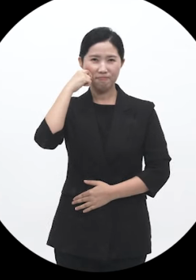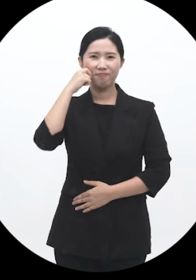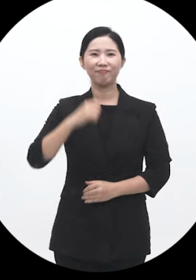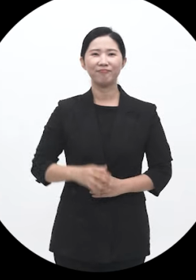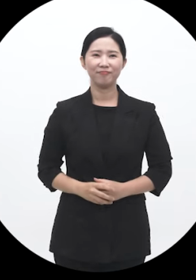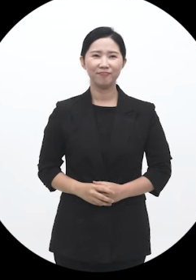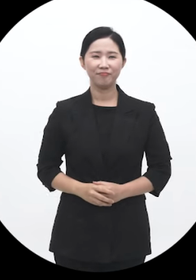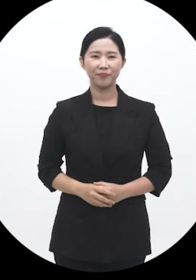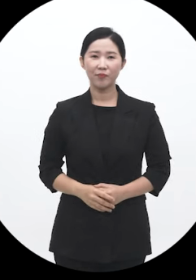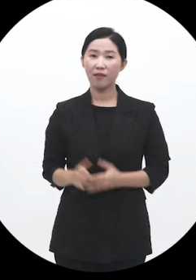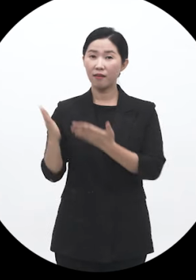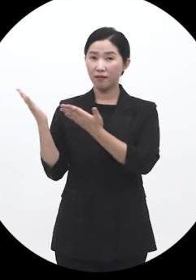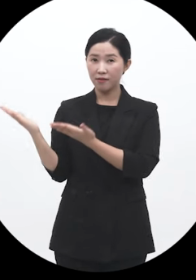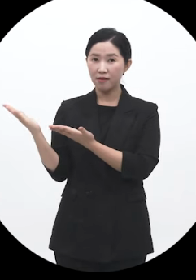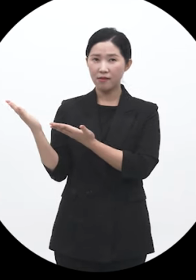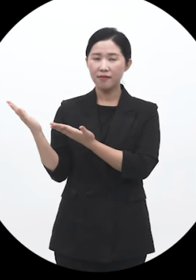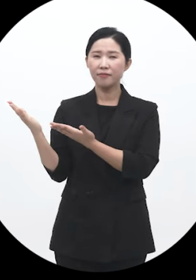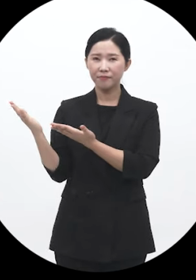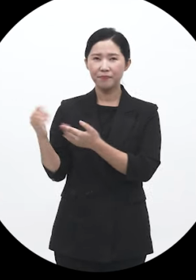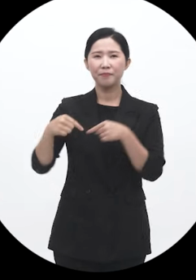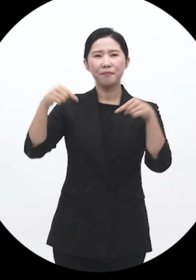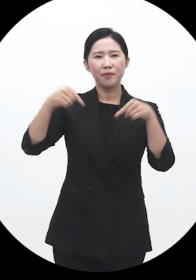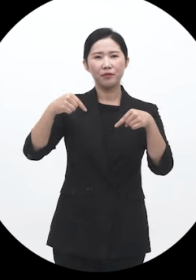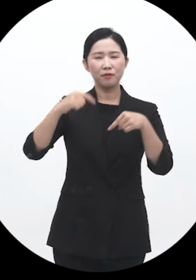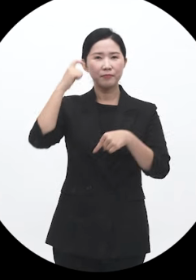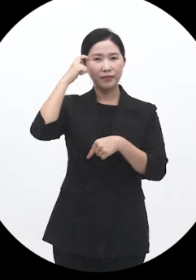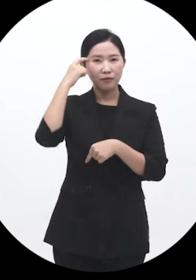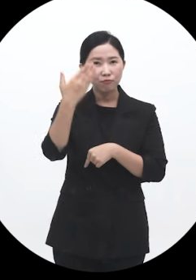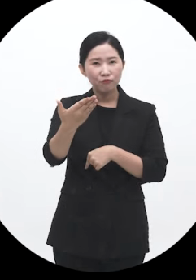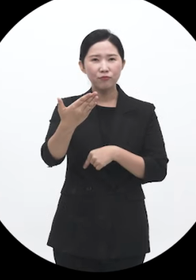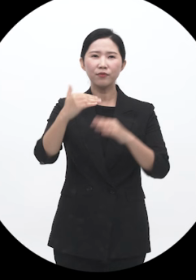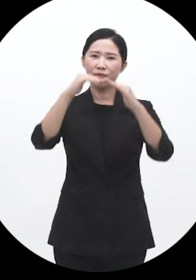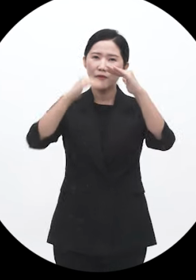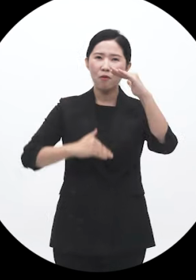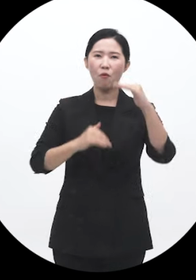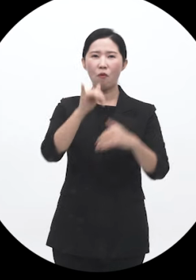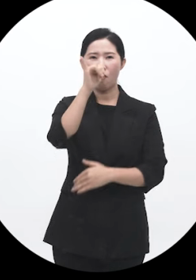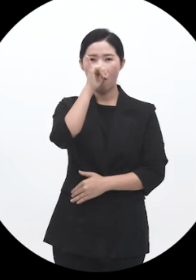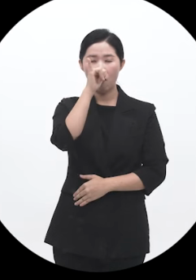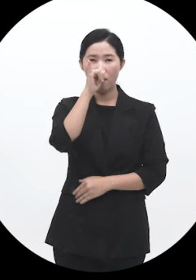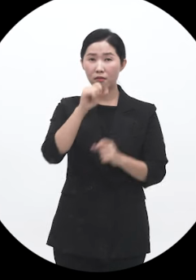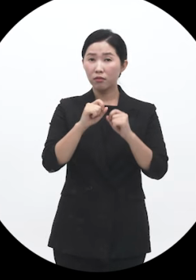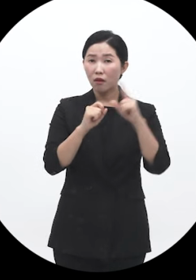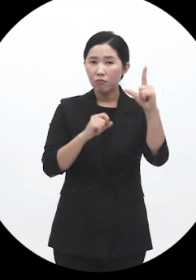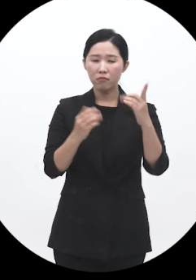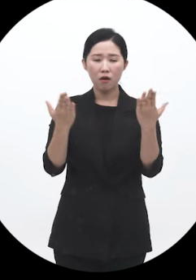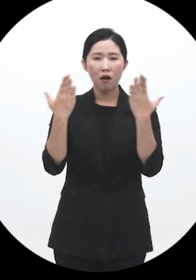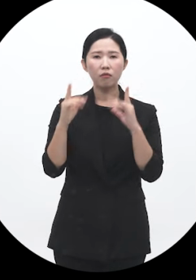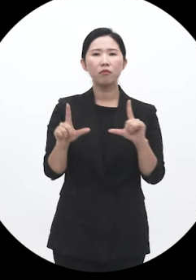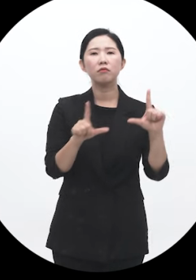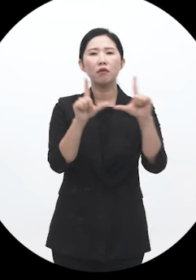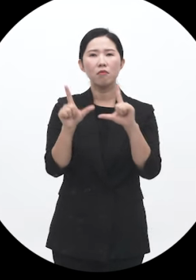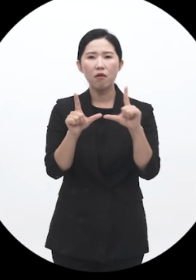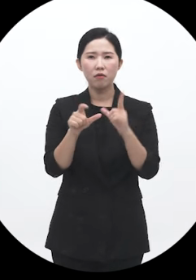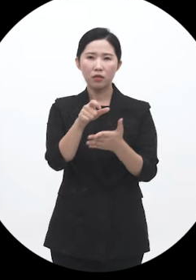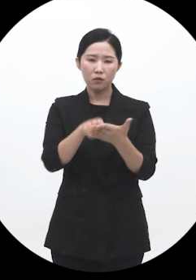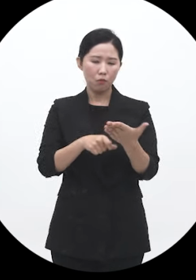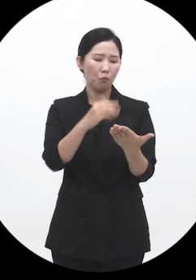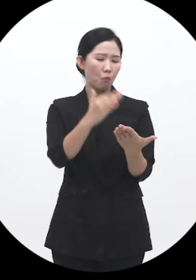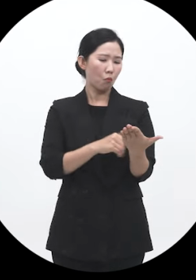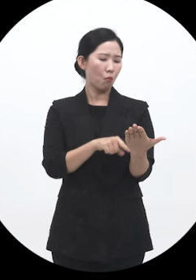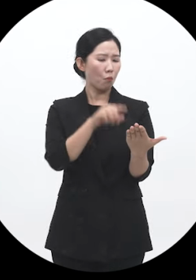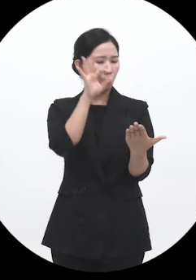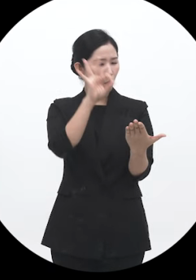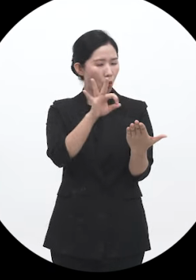오른쪽에 면접 문항의 예시를 보시면 주로 학교생활 기록부를 중심으로 확인하는 면접이라는 것을 보실